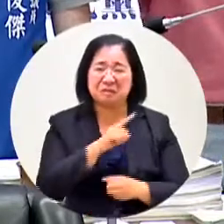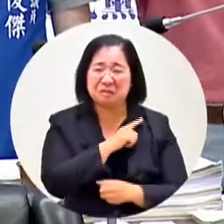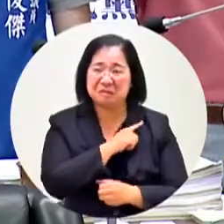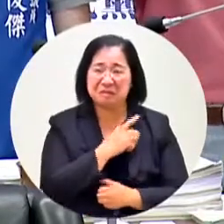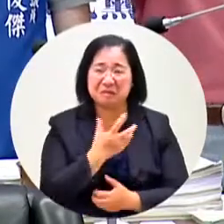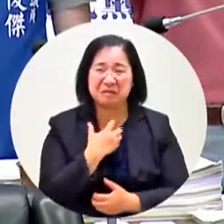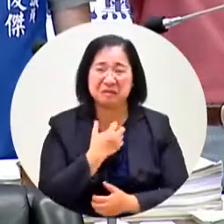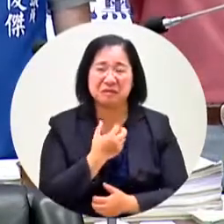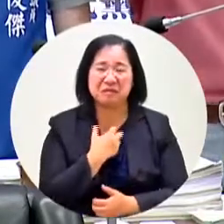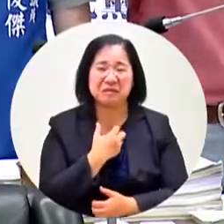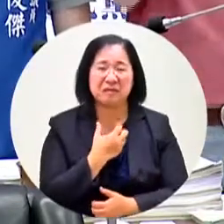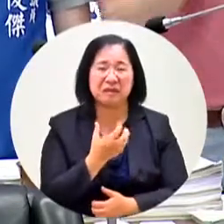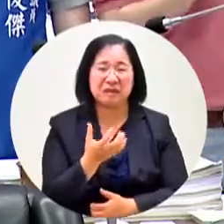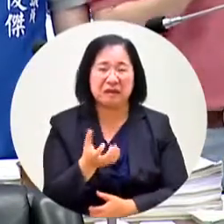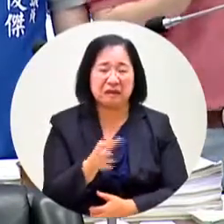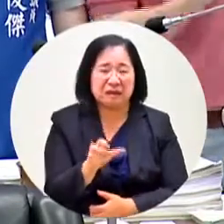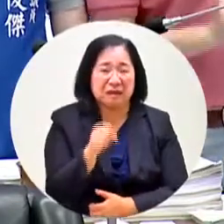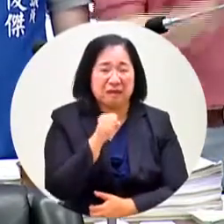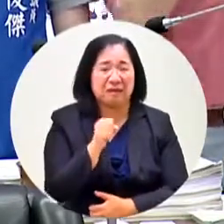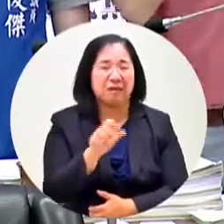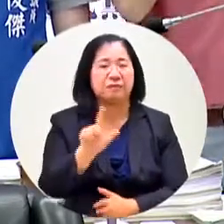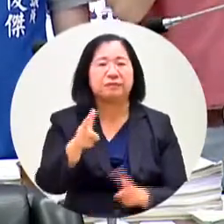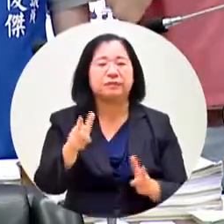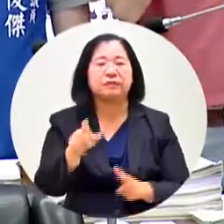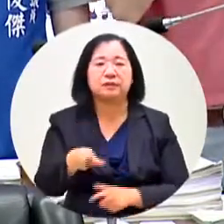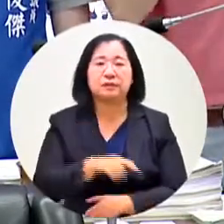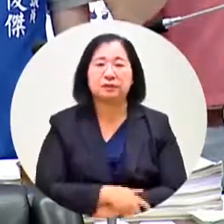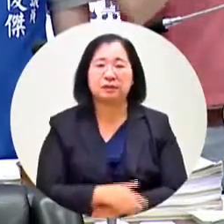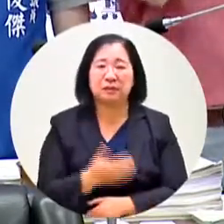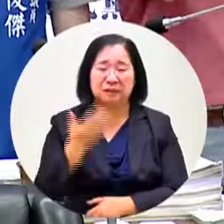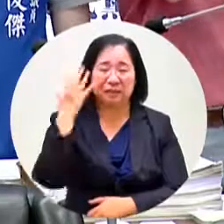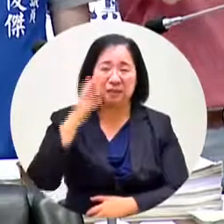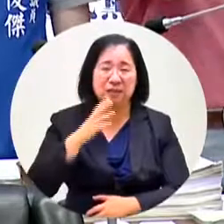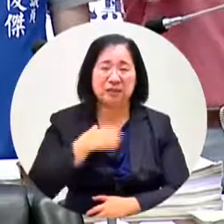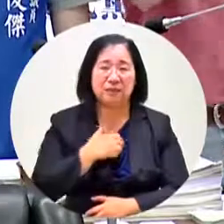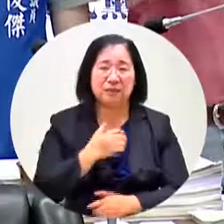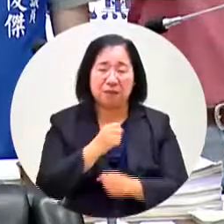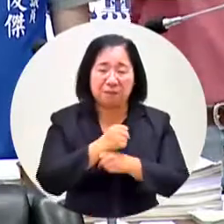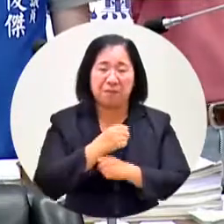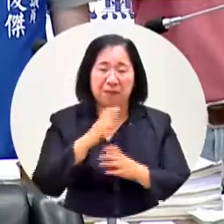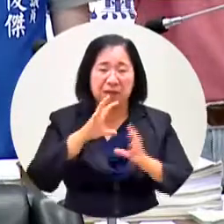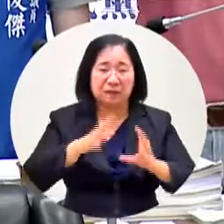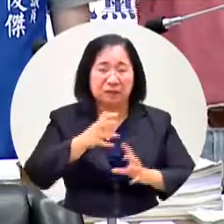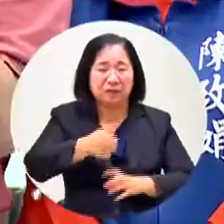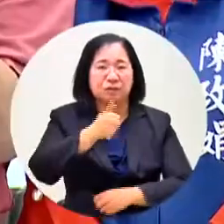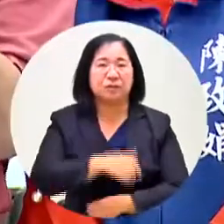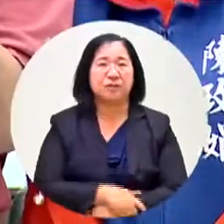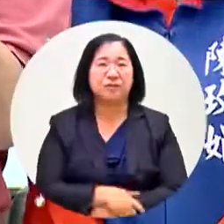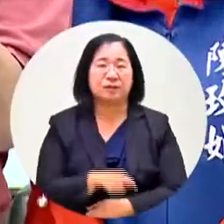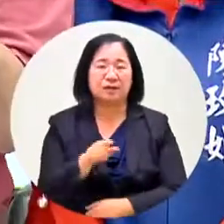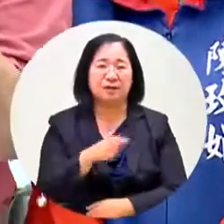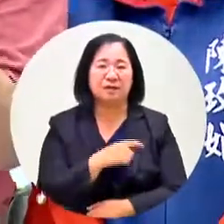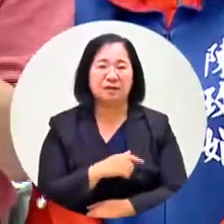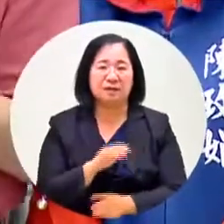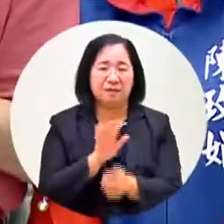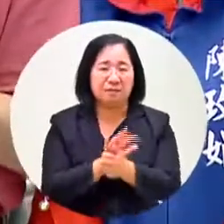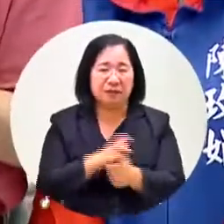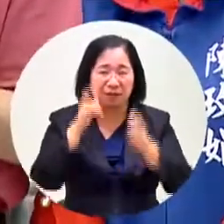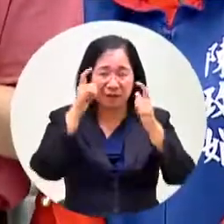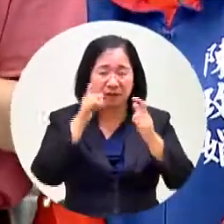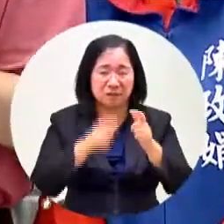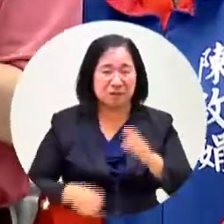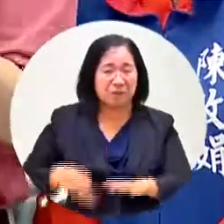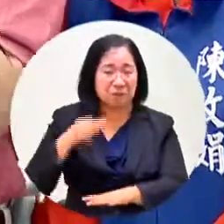工作，不是在挂吊啊。喂，市长你看到这个 PowerPoint， 这是马英九前总